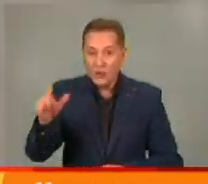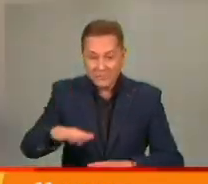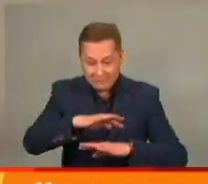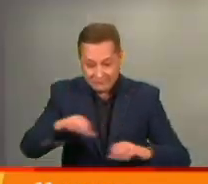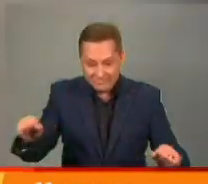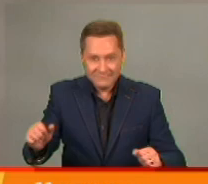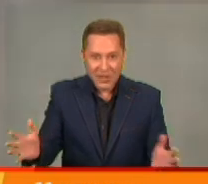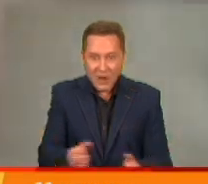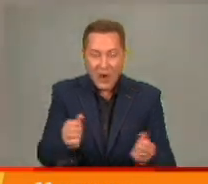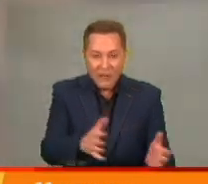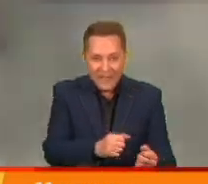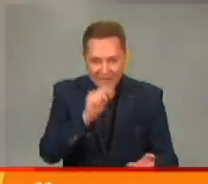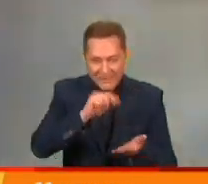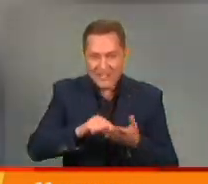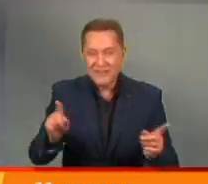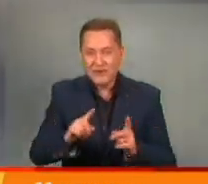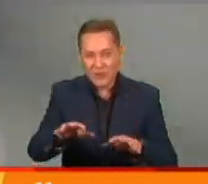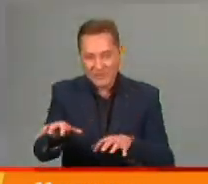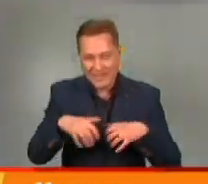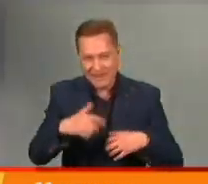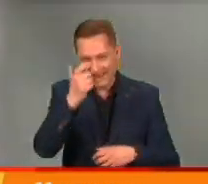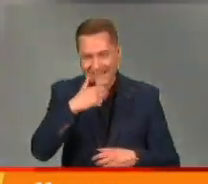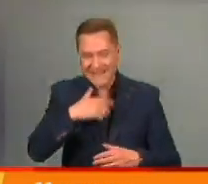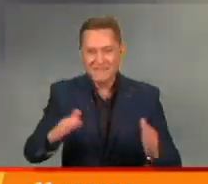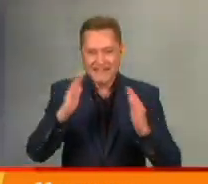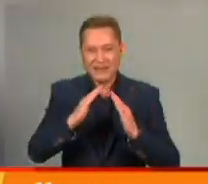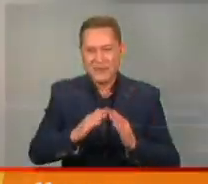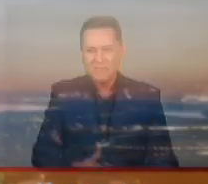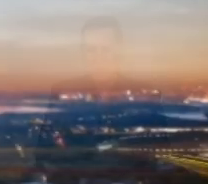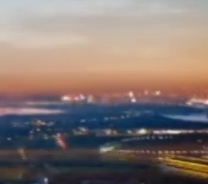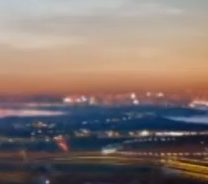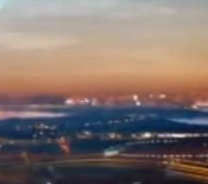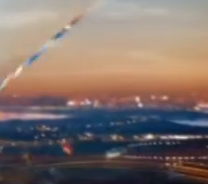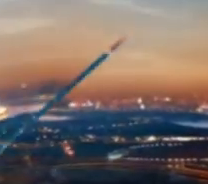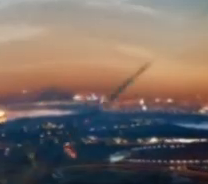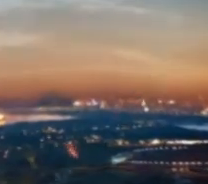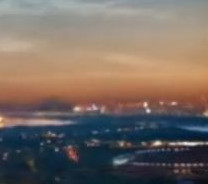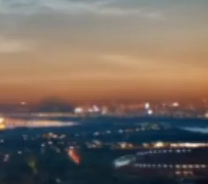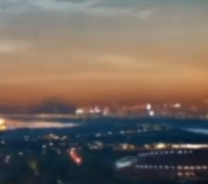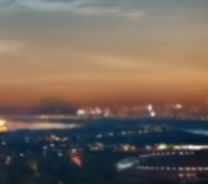навперейми ловив пташенята, аби забрати до себе додому.